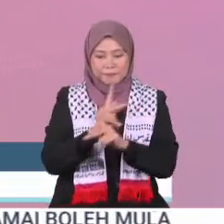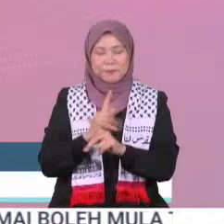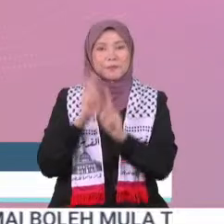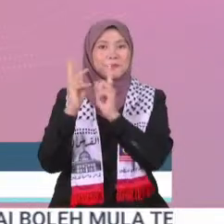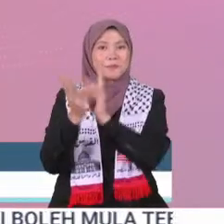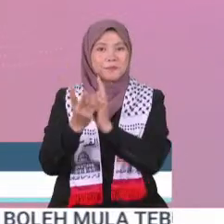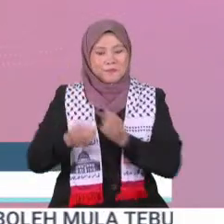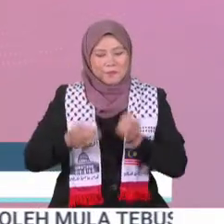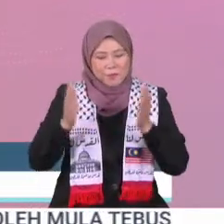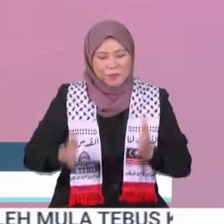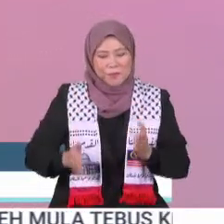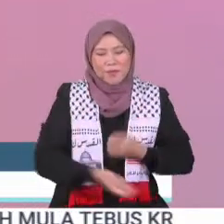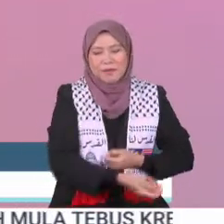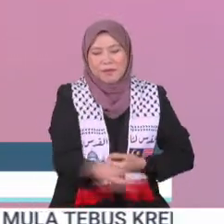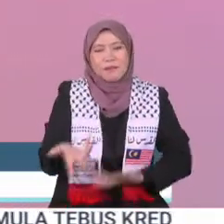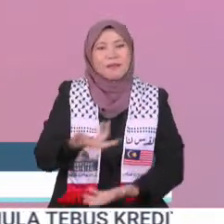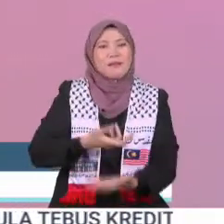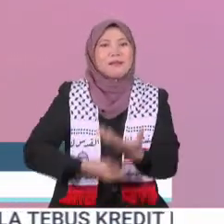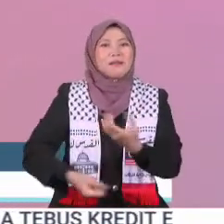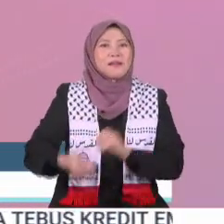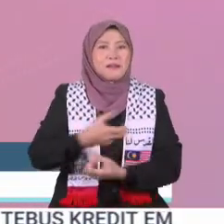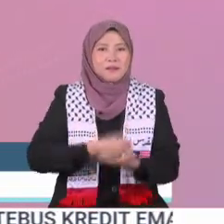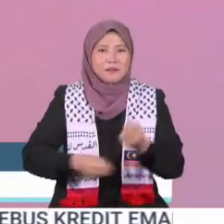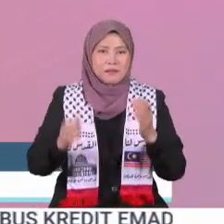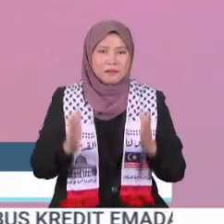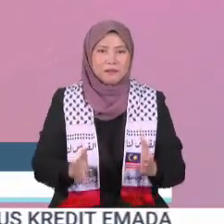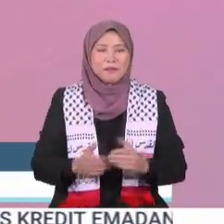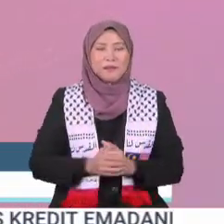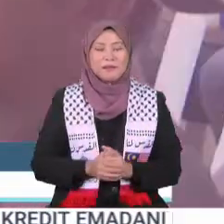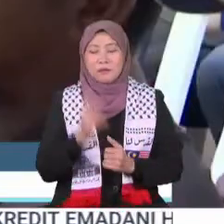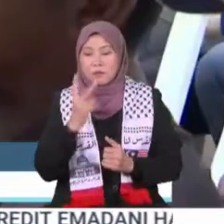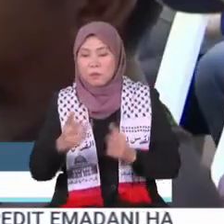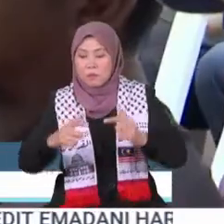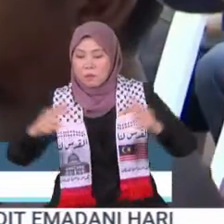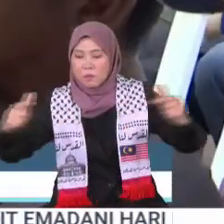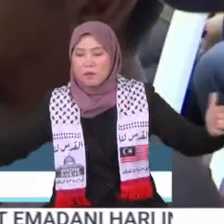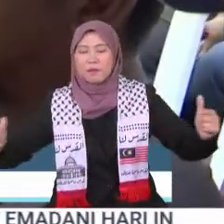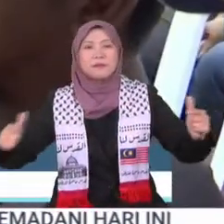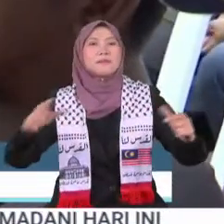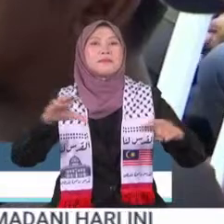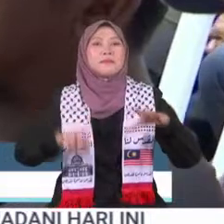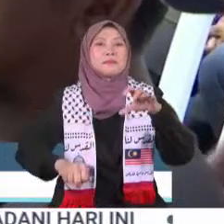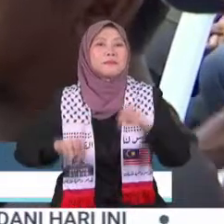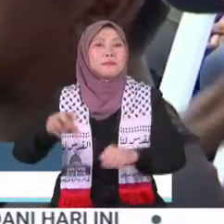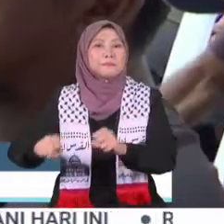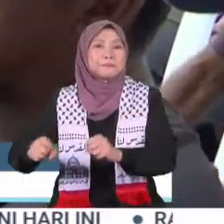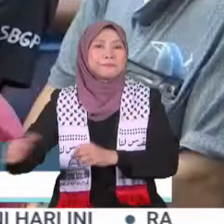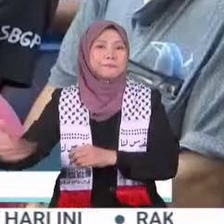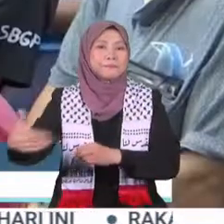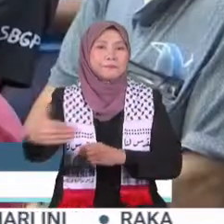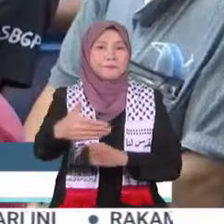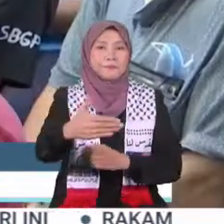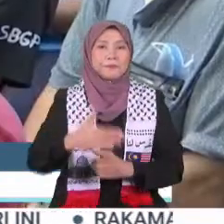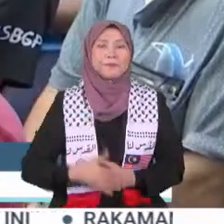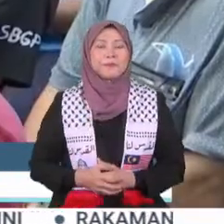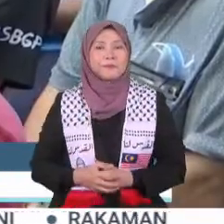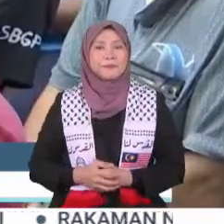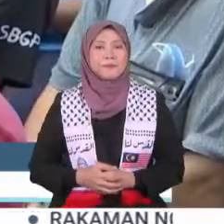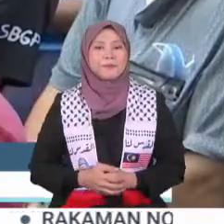kebajikan nelayan negeri itu. Turut diteliti perluasan kawasan tangkapan ikan.